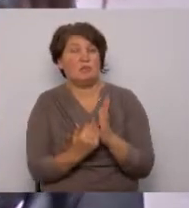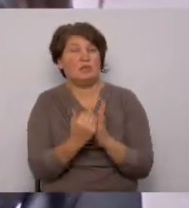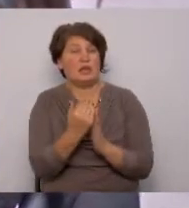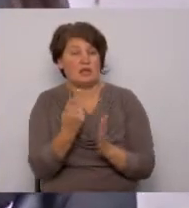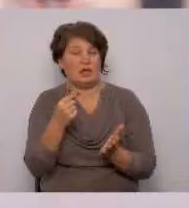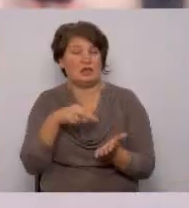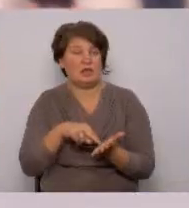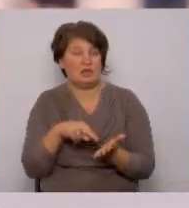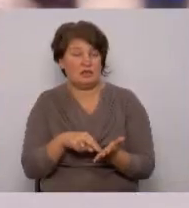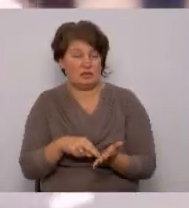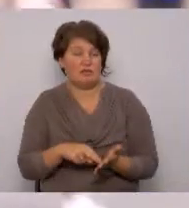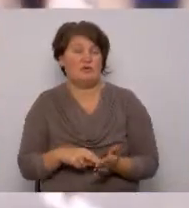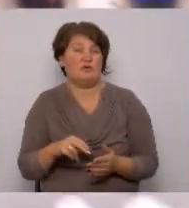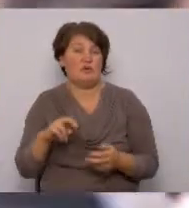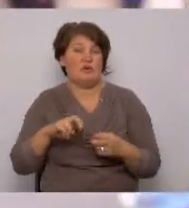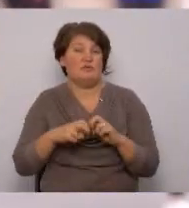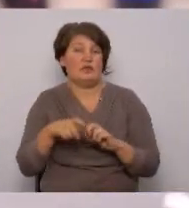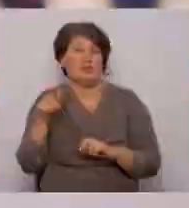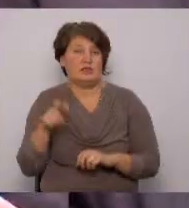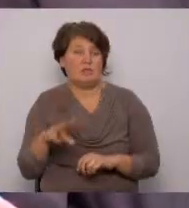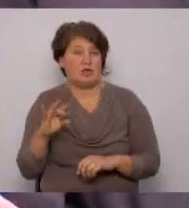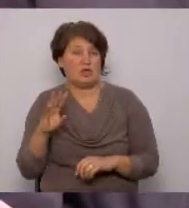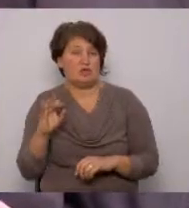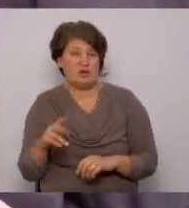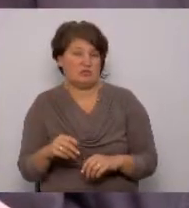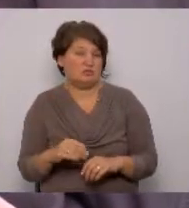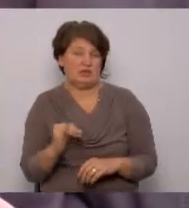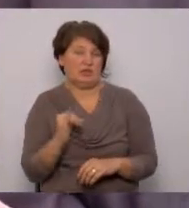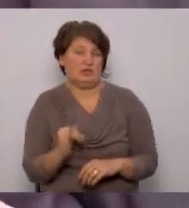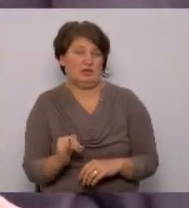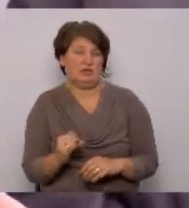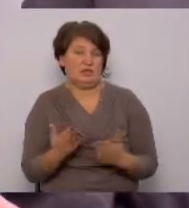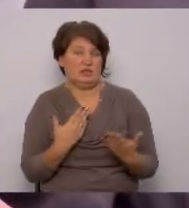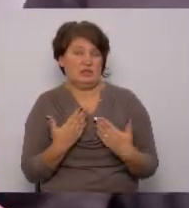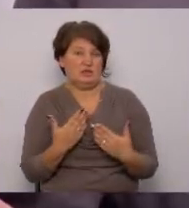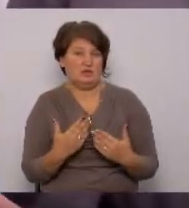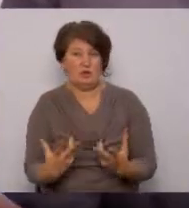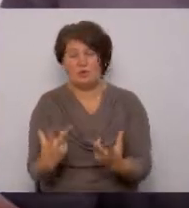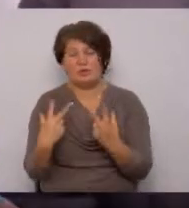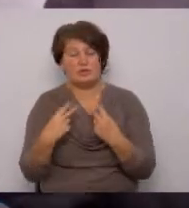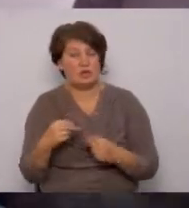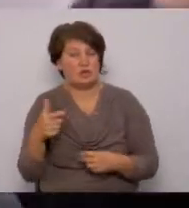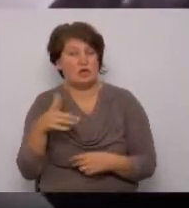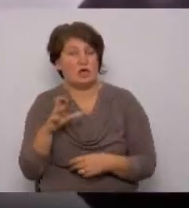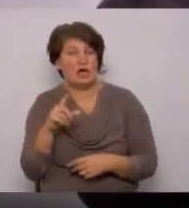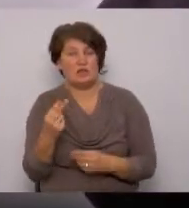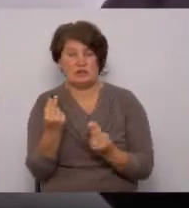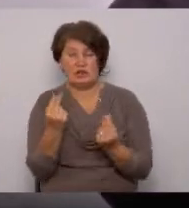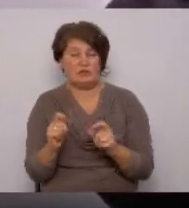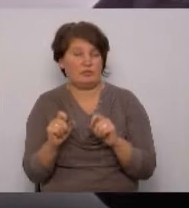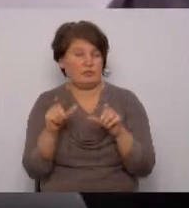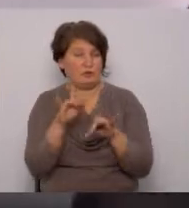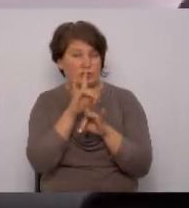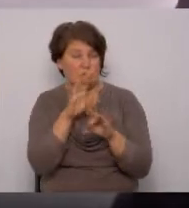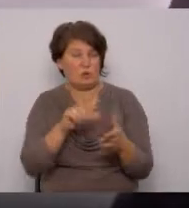воду франківець Василь Марочак ставиться негативно. Обіцяли, що на газ тарифи піднімати не будуть, на